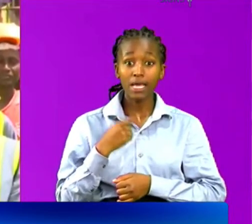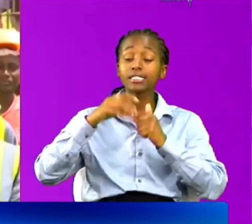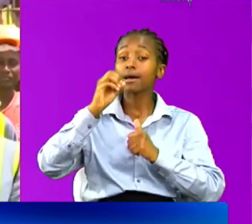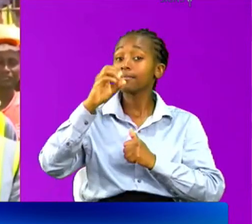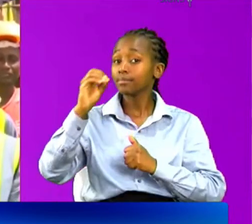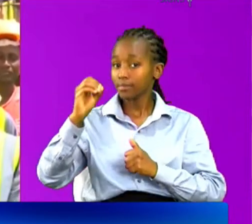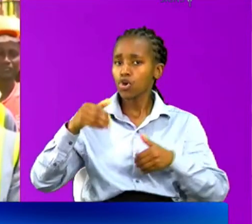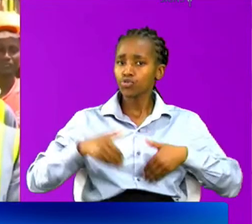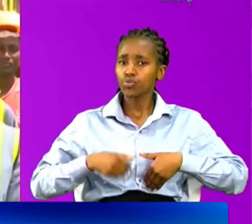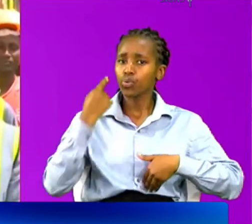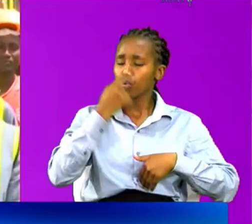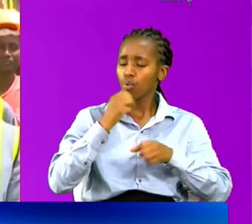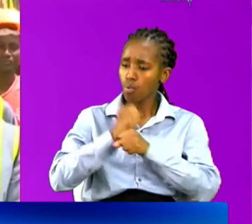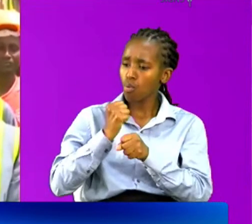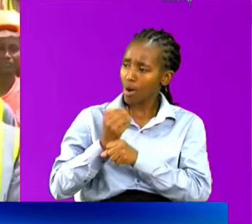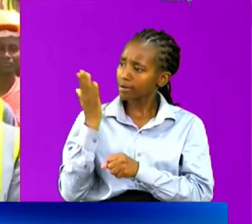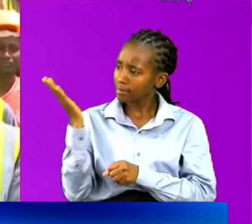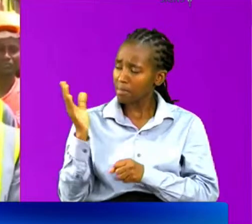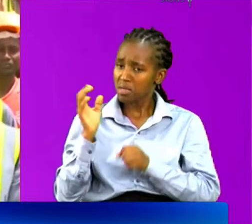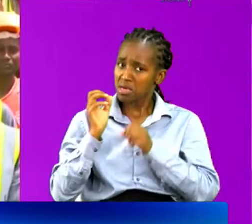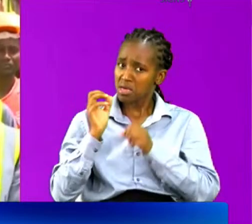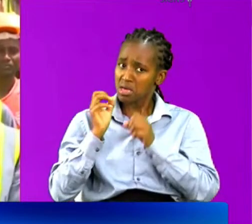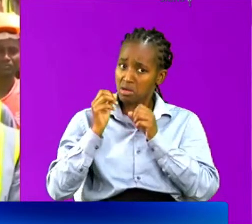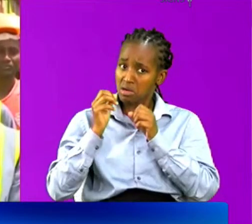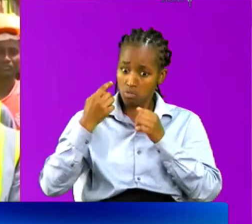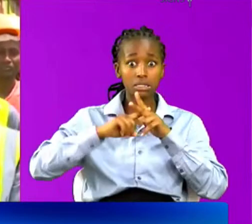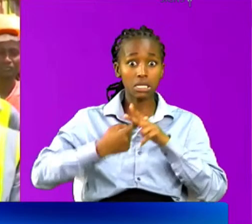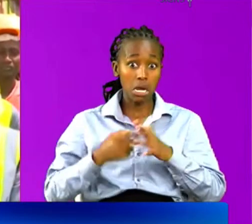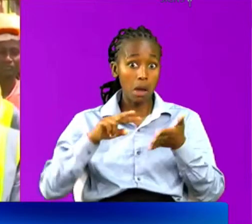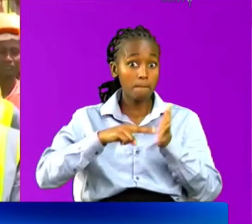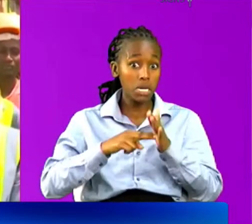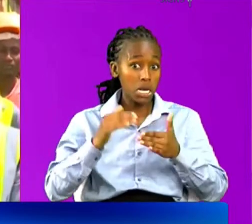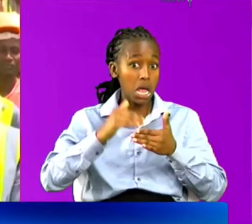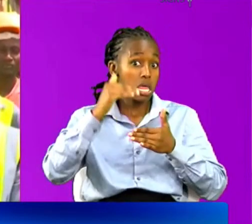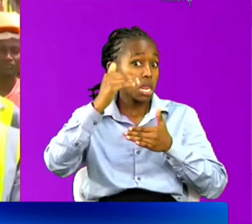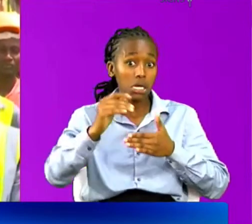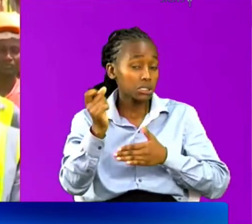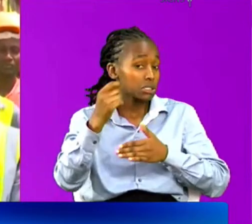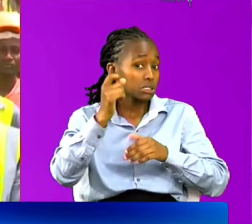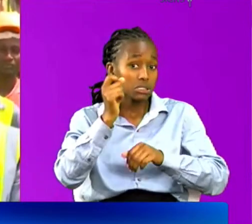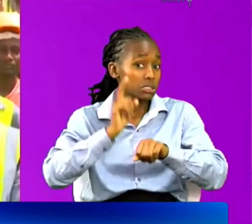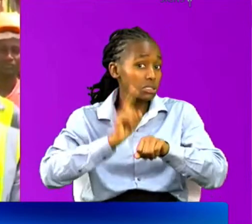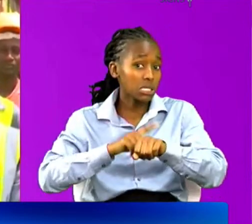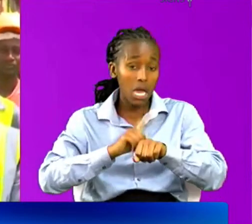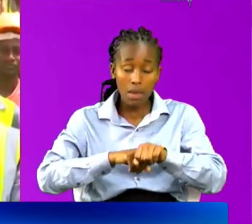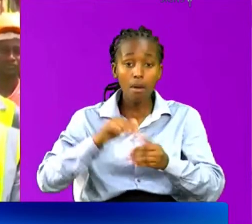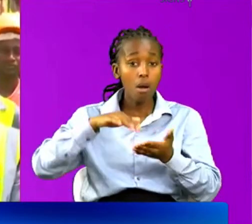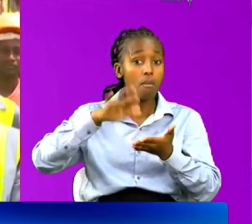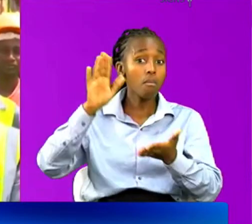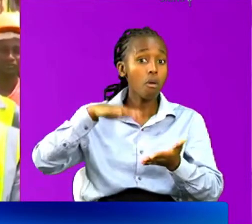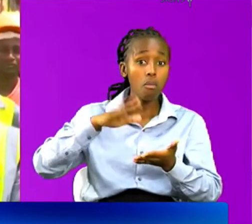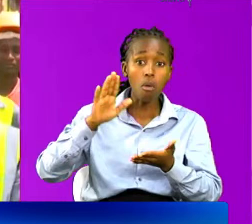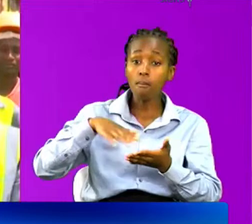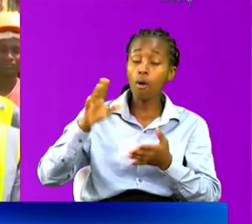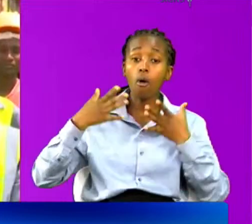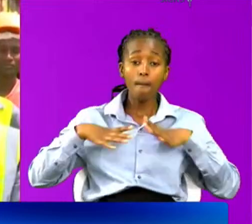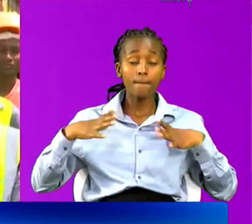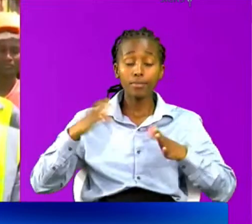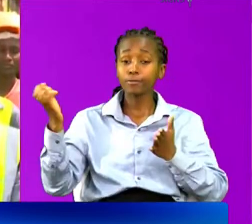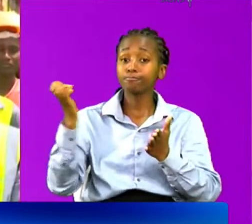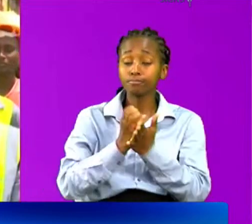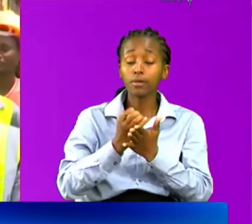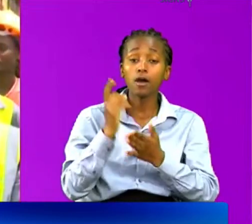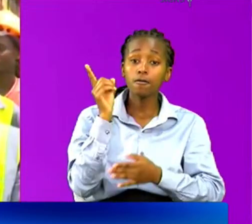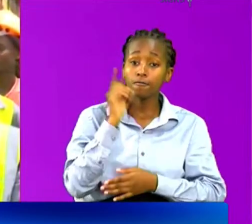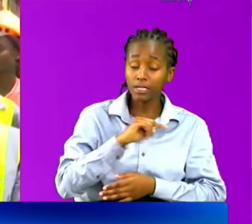yake. Kufikia wiki ijayo, mwezi ujao, mwezi huo mwingine watu zaidi ya 3,000 watakuwa